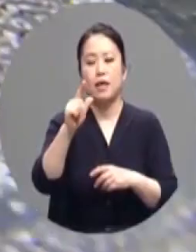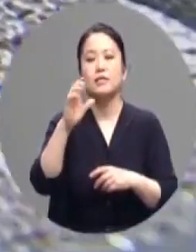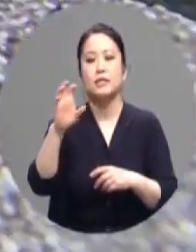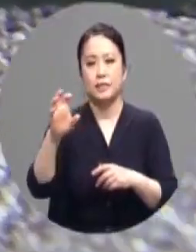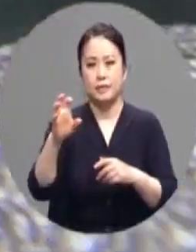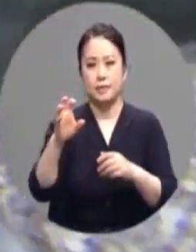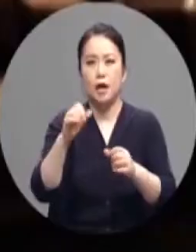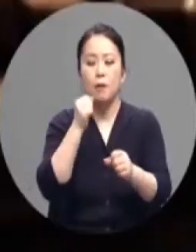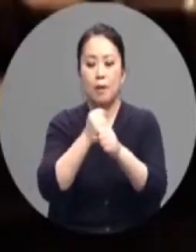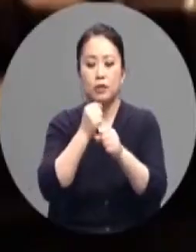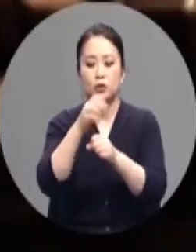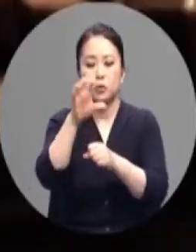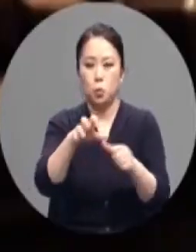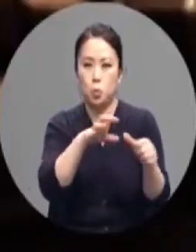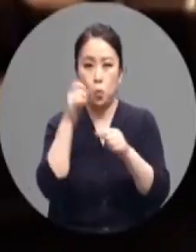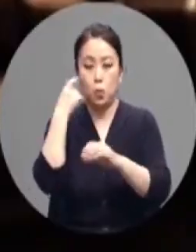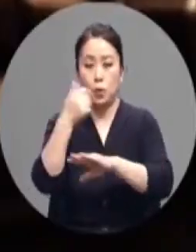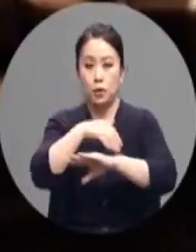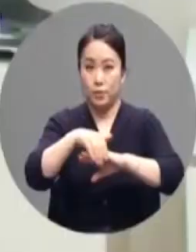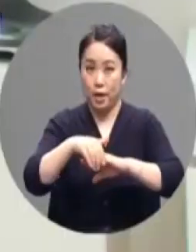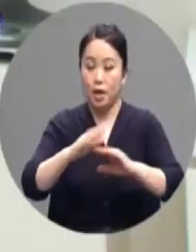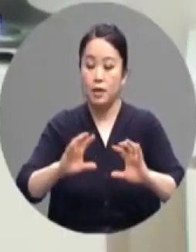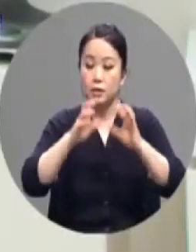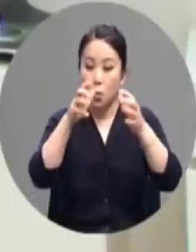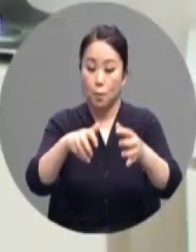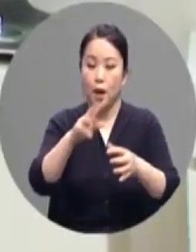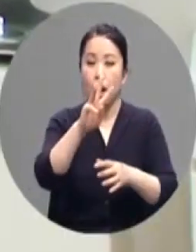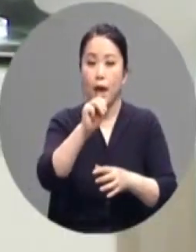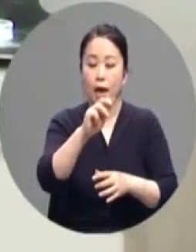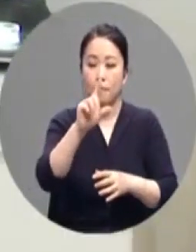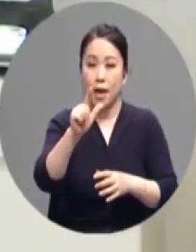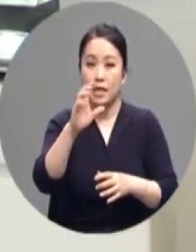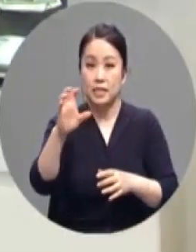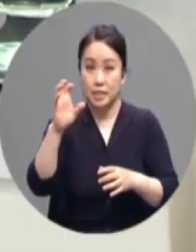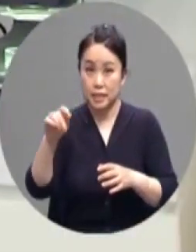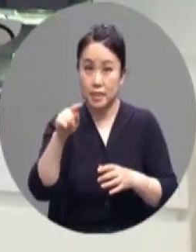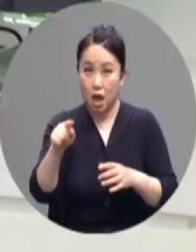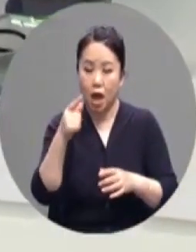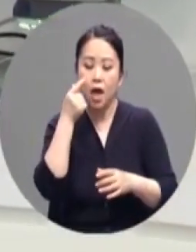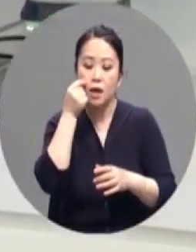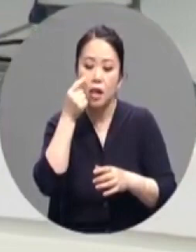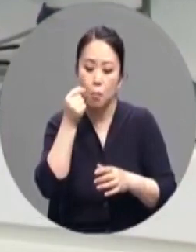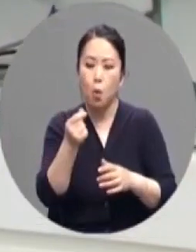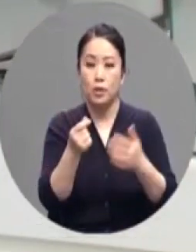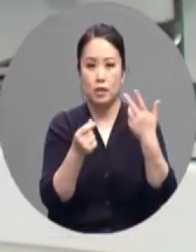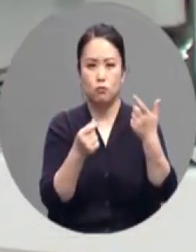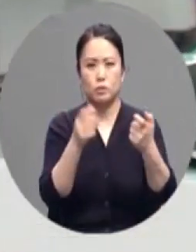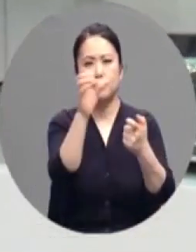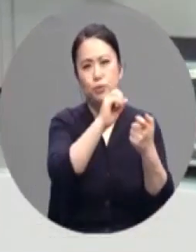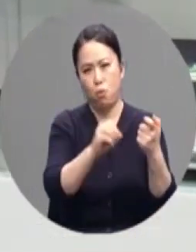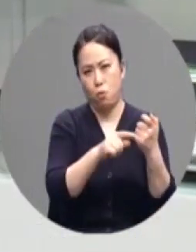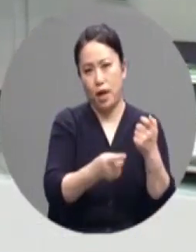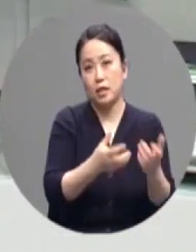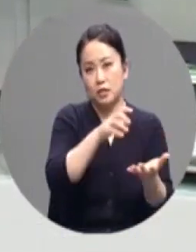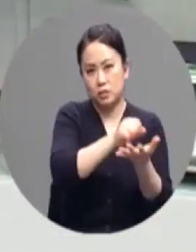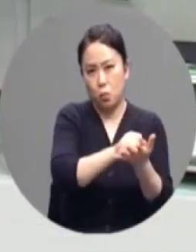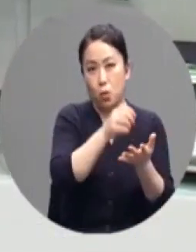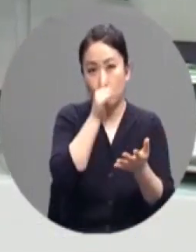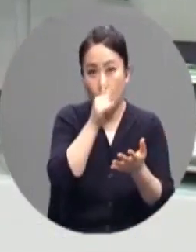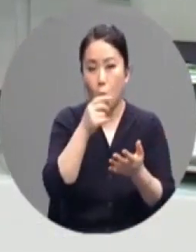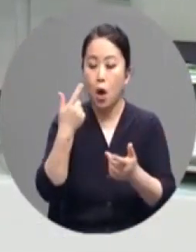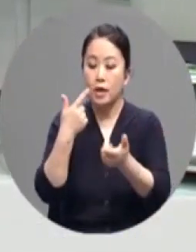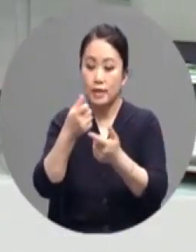예정입니다. 글로벌 MLCC 시장에서 일본이 60%를 점유하고 있는 가운데 삼성전기는 이곳 부산